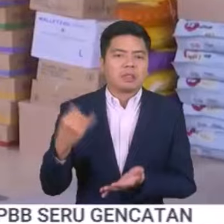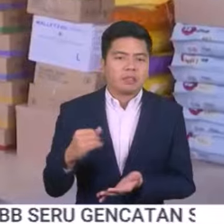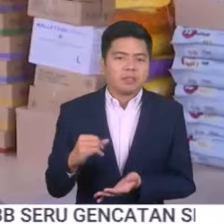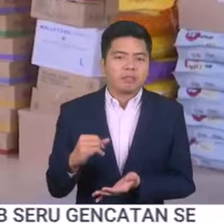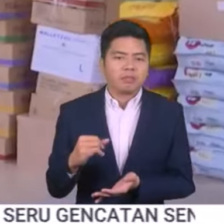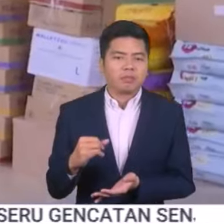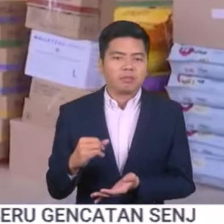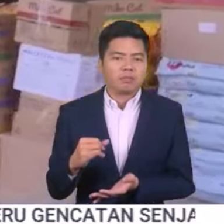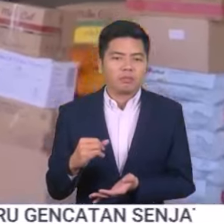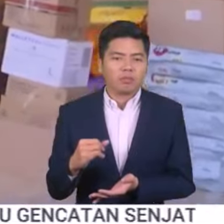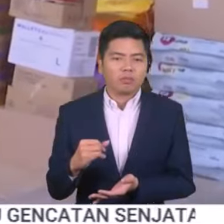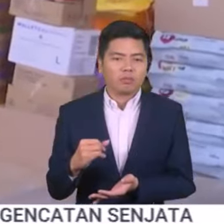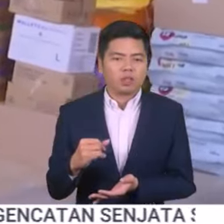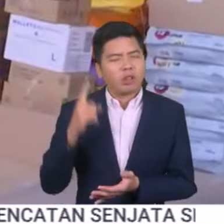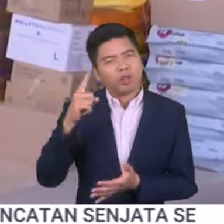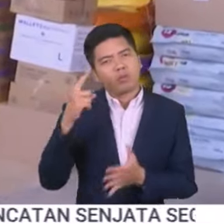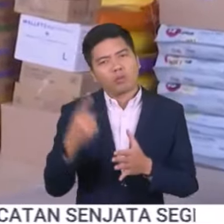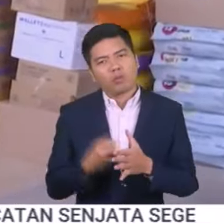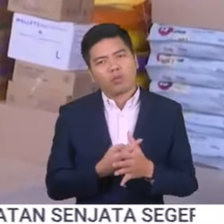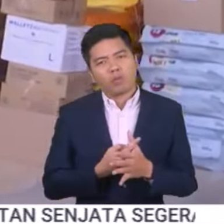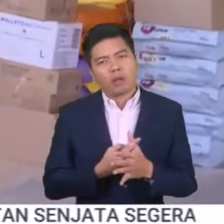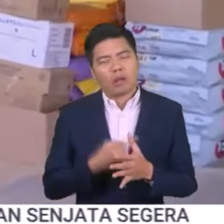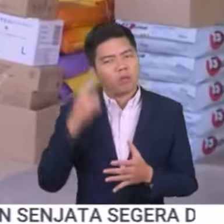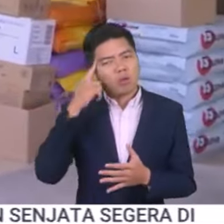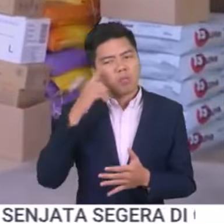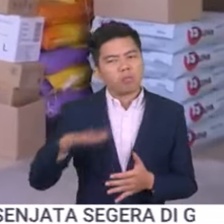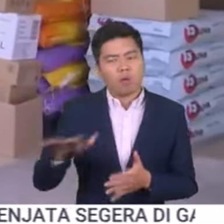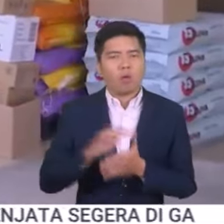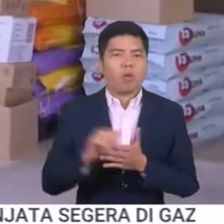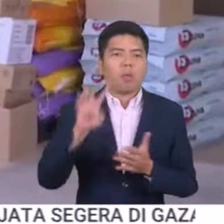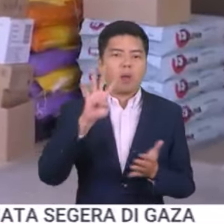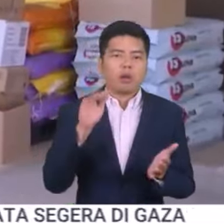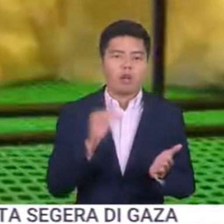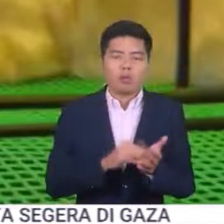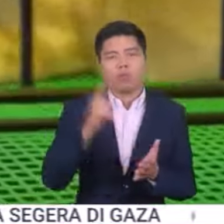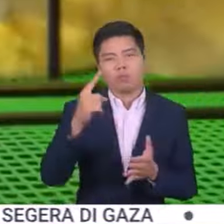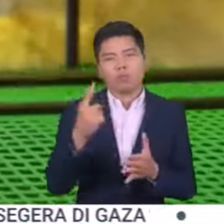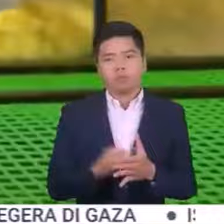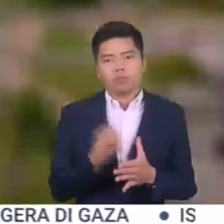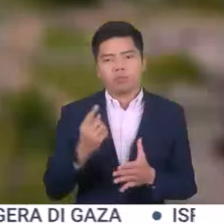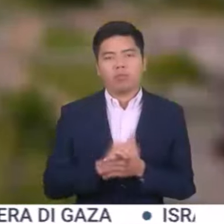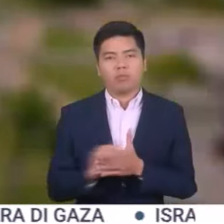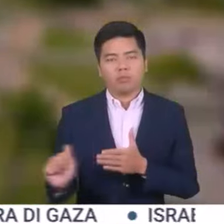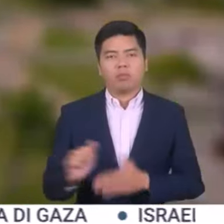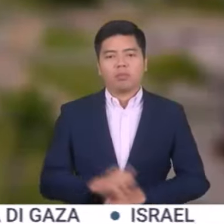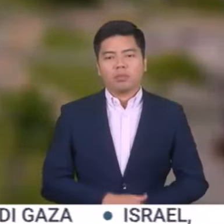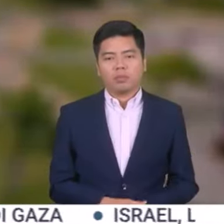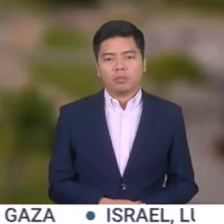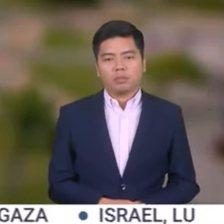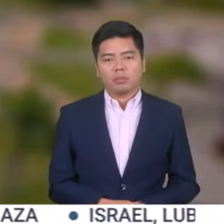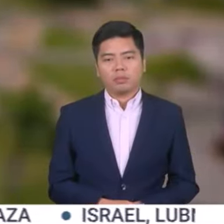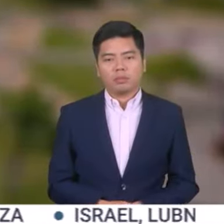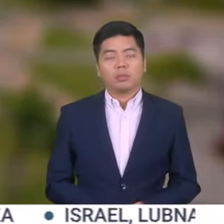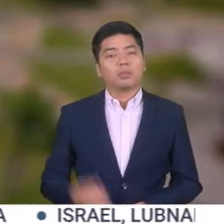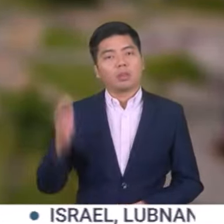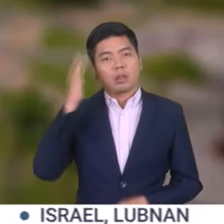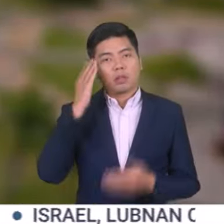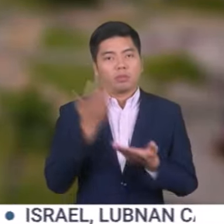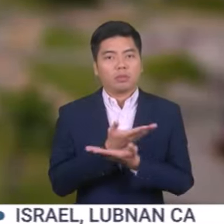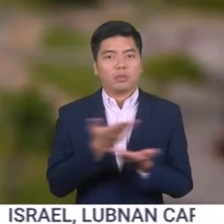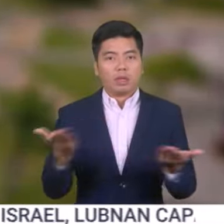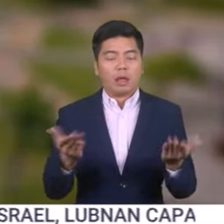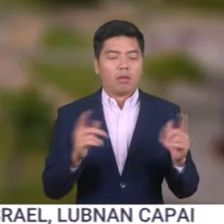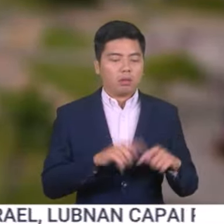masa sebulan dekat-dekat 4,000 lebih lah. Sebulan lah. Tahukah anda, kelompok